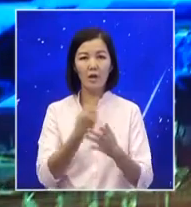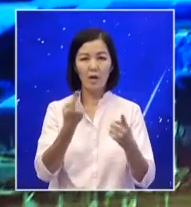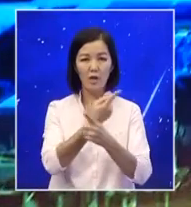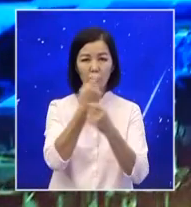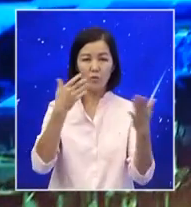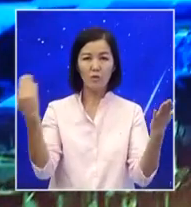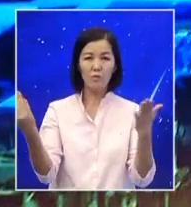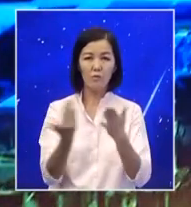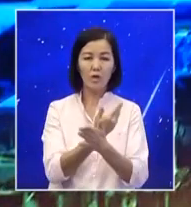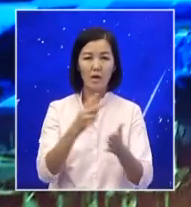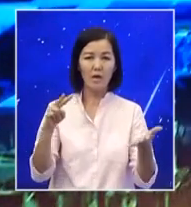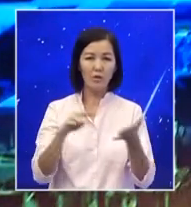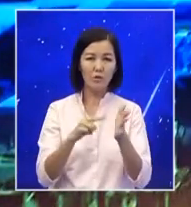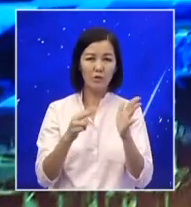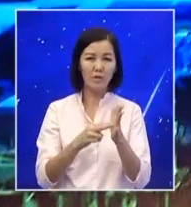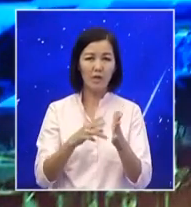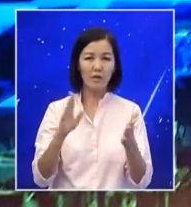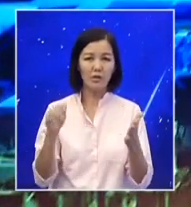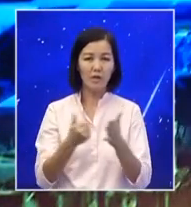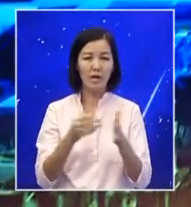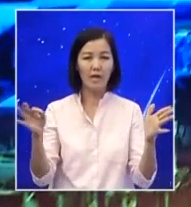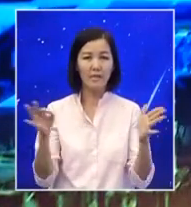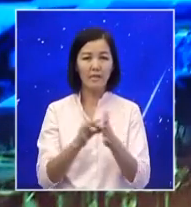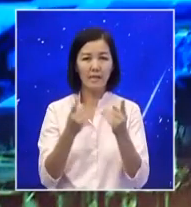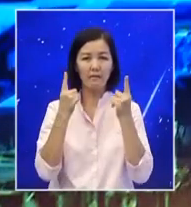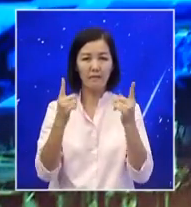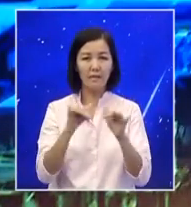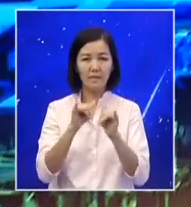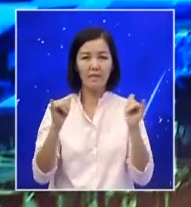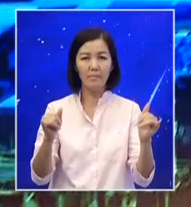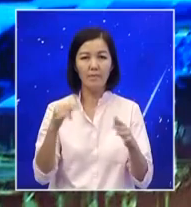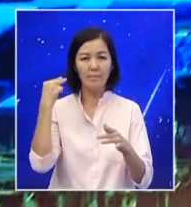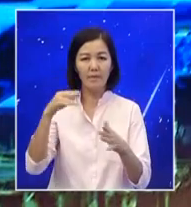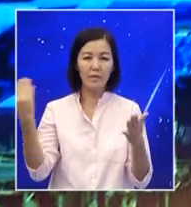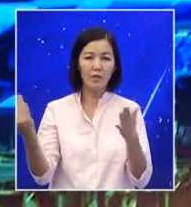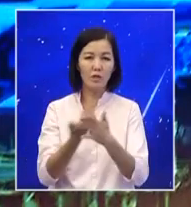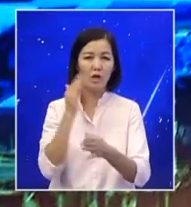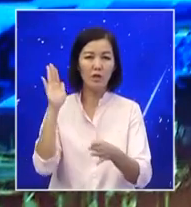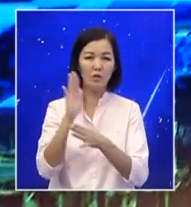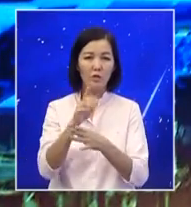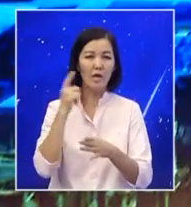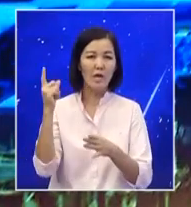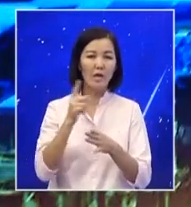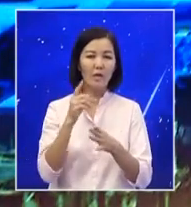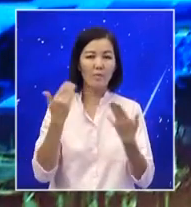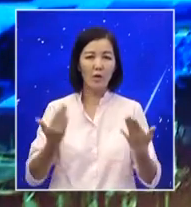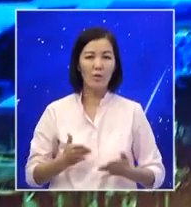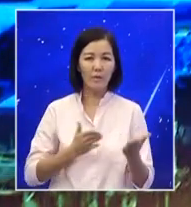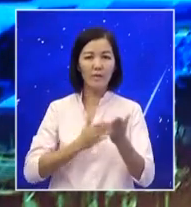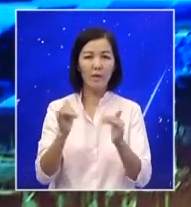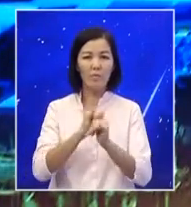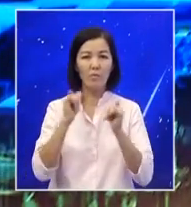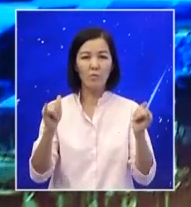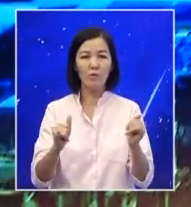Жаңа жолдау, жаңа мақсат, міндеттер тың серпіліс. Ел президентінің жаңа жолдауы елдегі экономикалық және әлеуметтік саланың